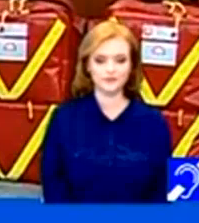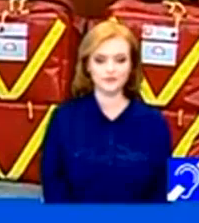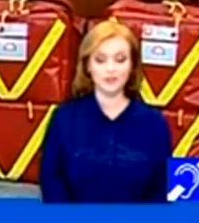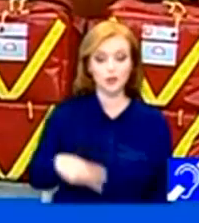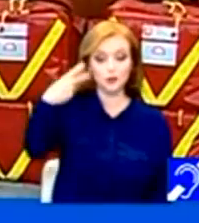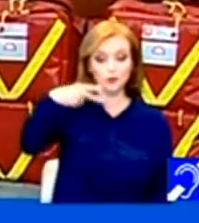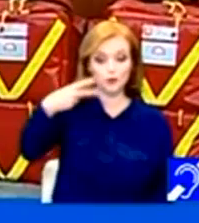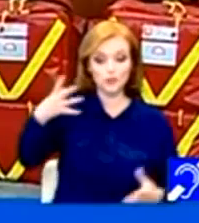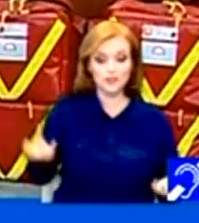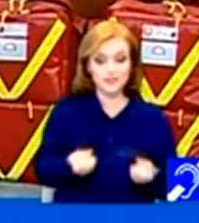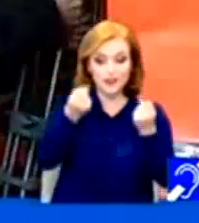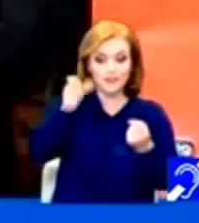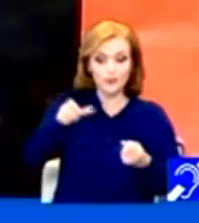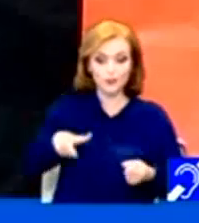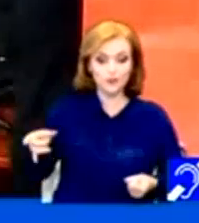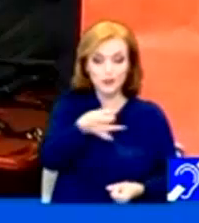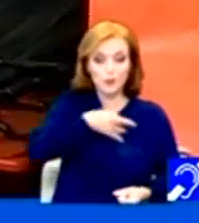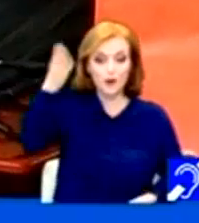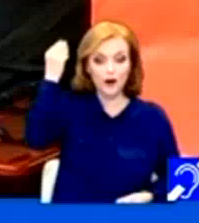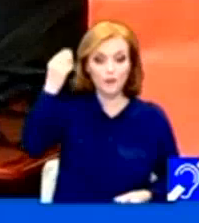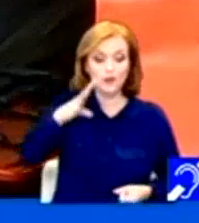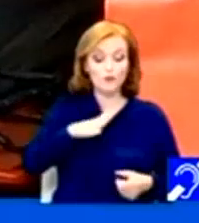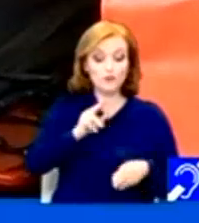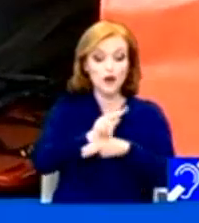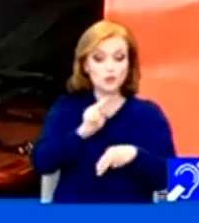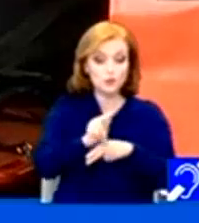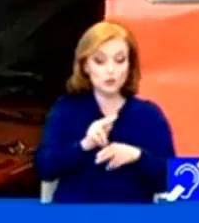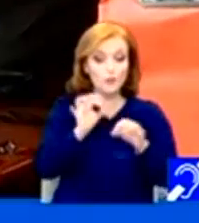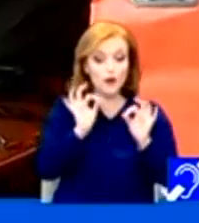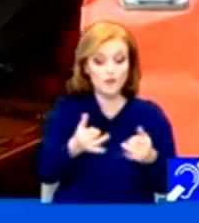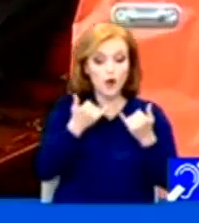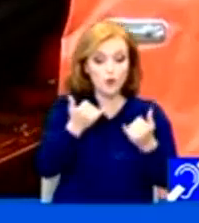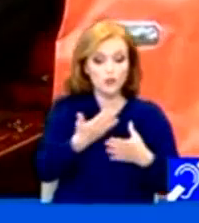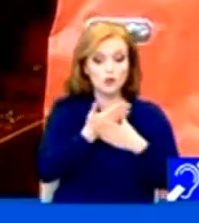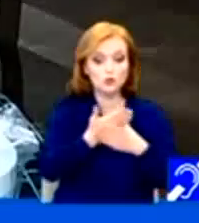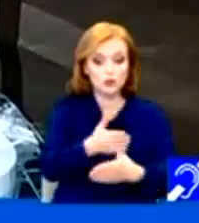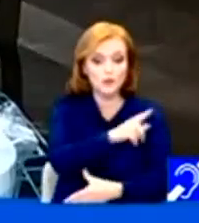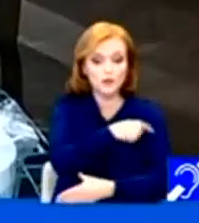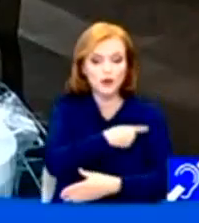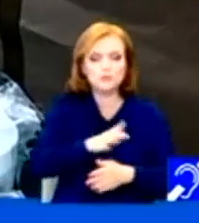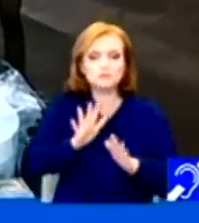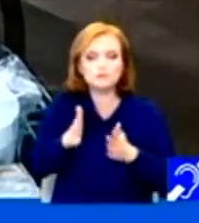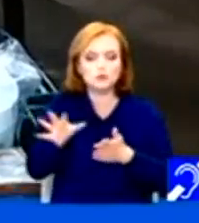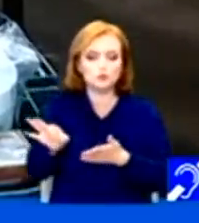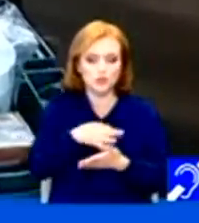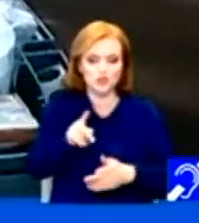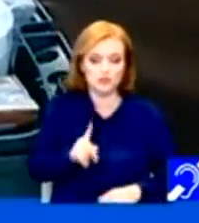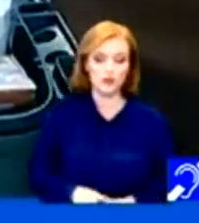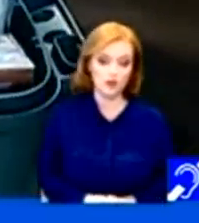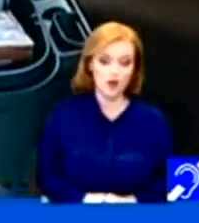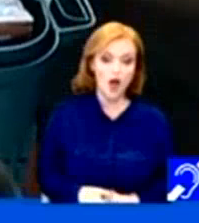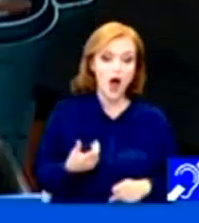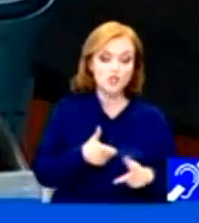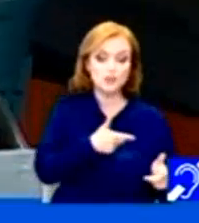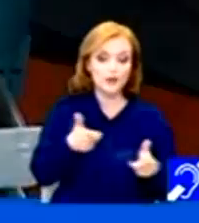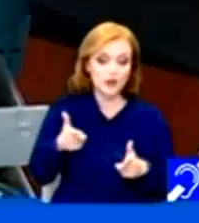20 de salvatori din Republica Moldova au fost instruiți să acorde primul ajutor medical în situații de urgență. Pregătirea lor face parte dintr-un